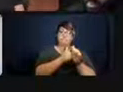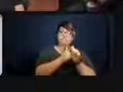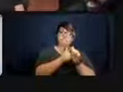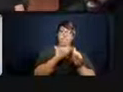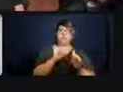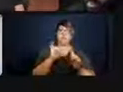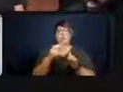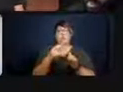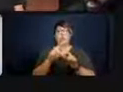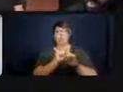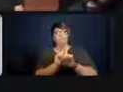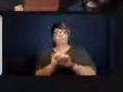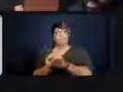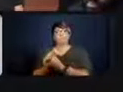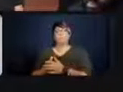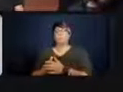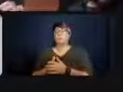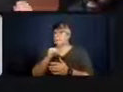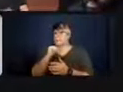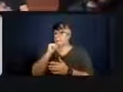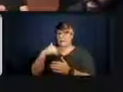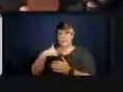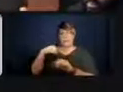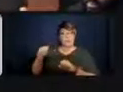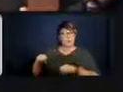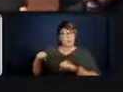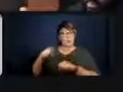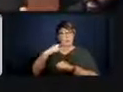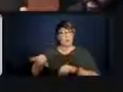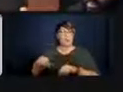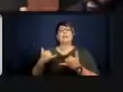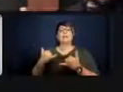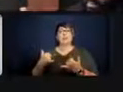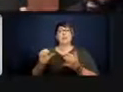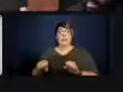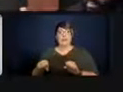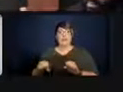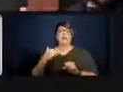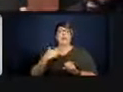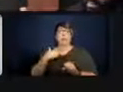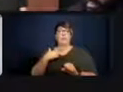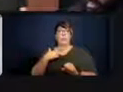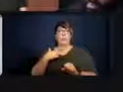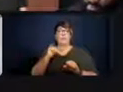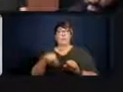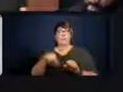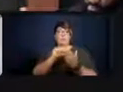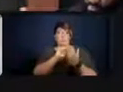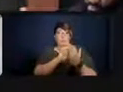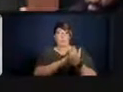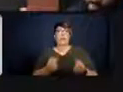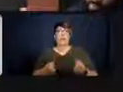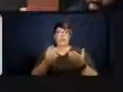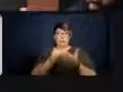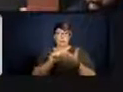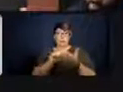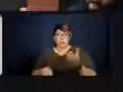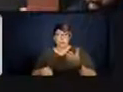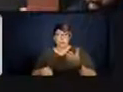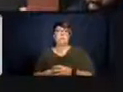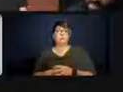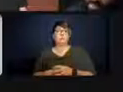الذين يقومون بتدريب آخر. إذن سنقوم بتتبع هذا الموضوع وسيكون لدينا قياس ونظام